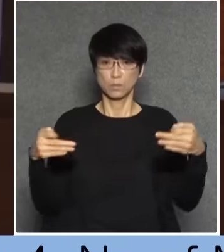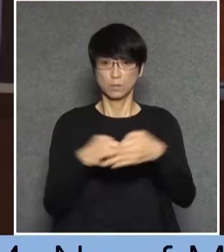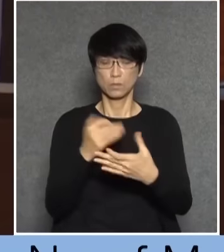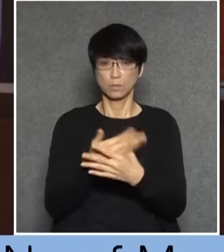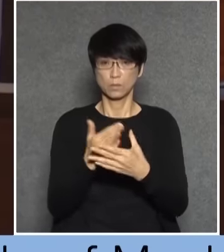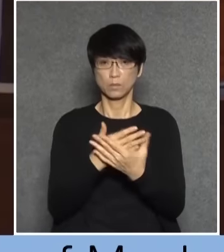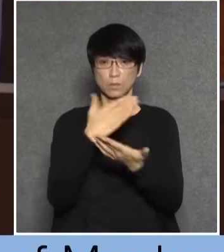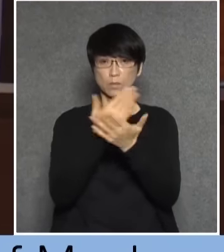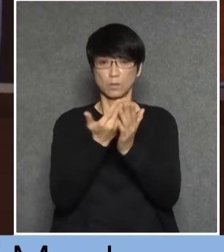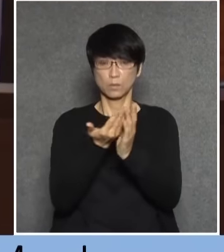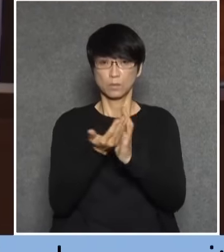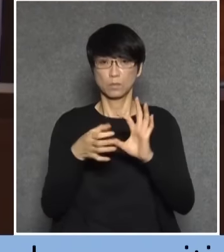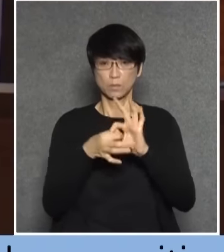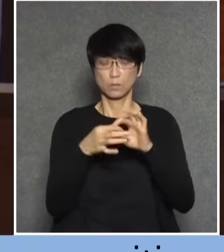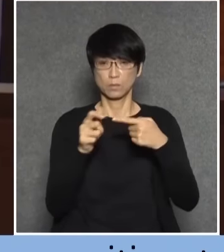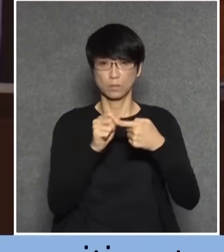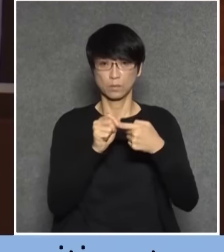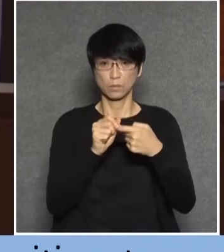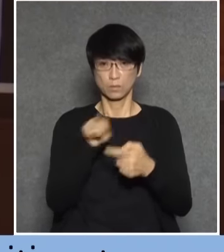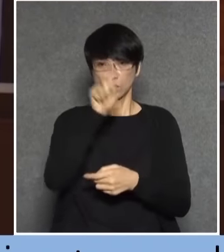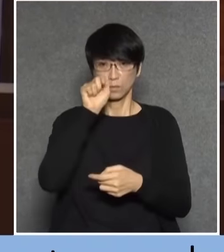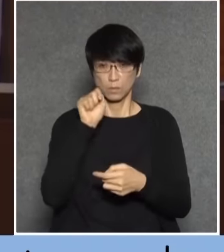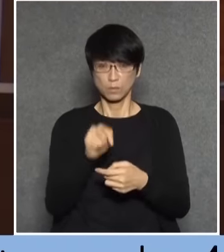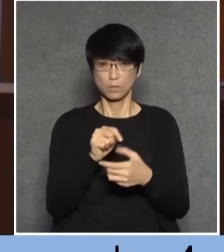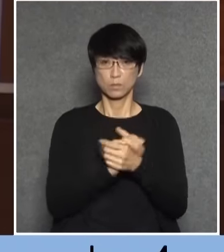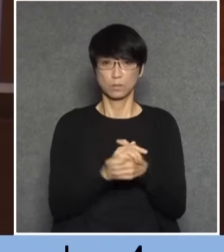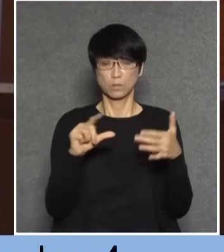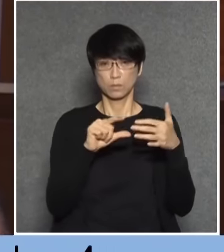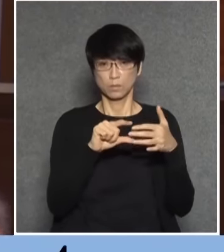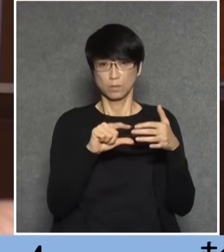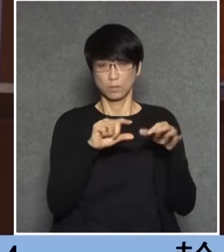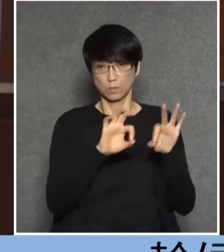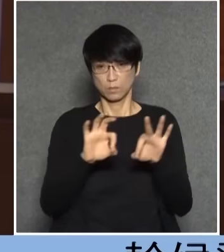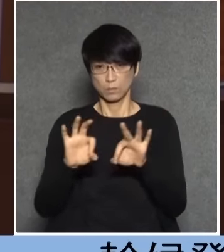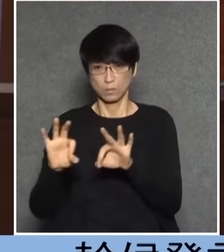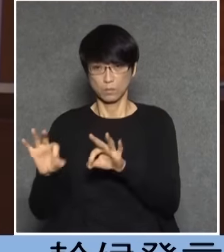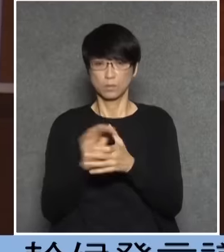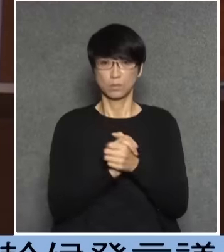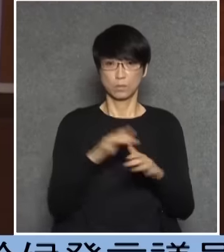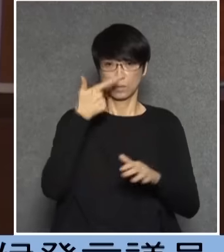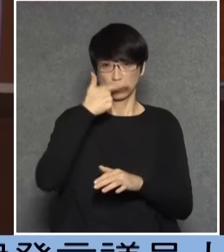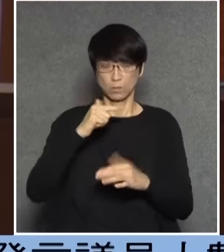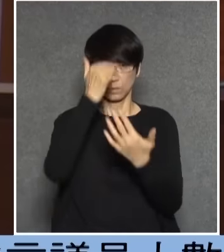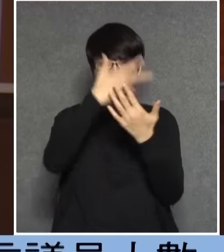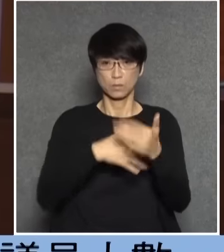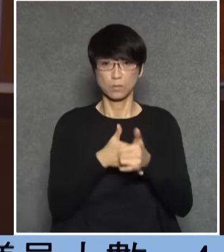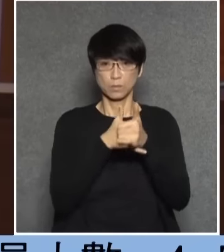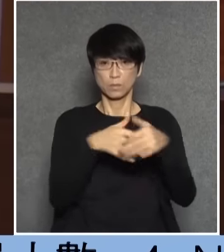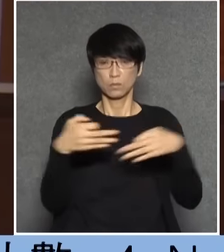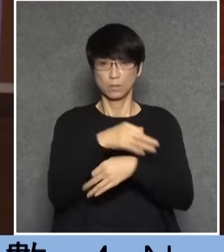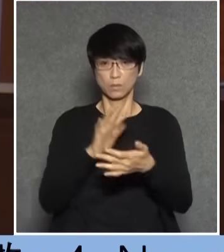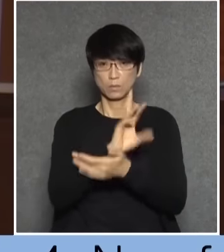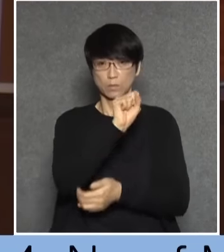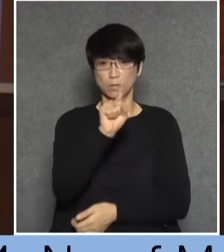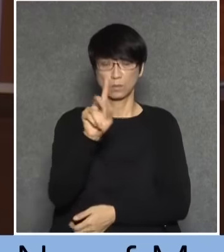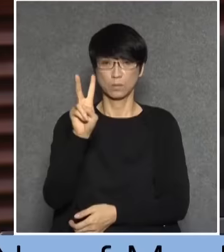多項涉及軟件問題而出現大幅延誤，以致整個新空管系統未能按計劃於2012